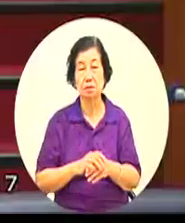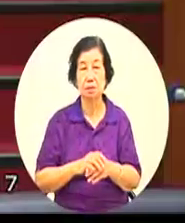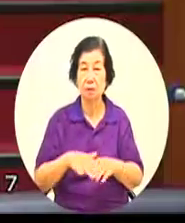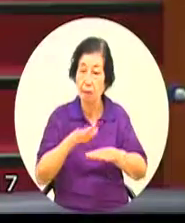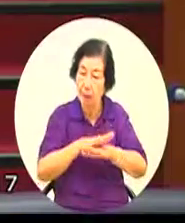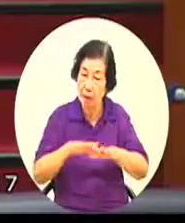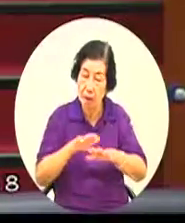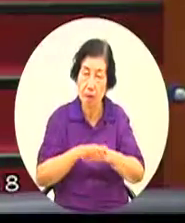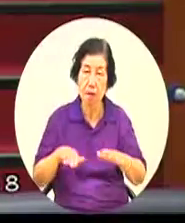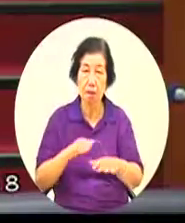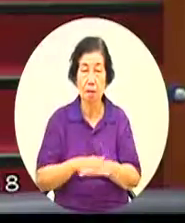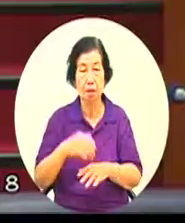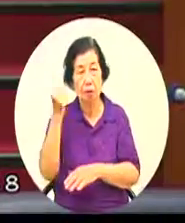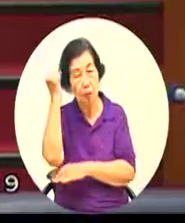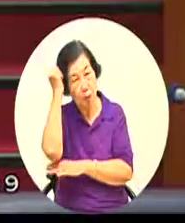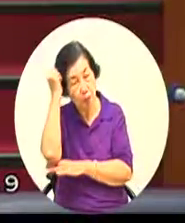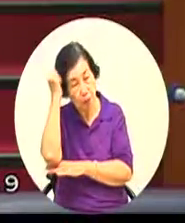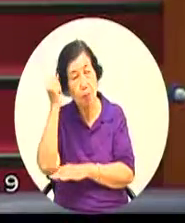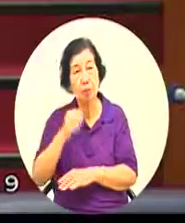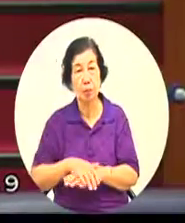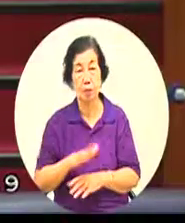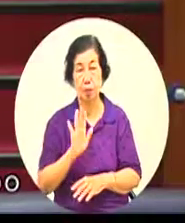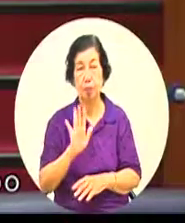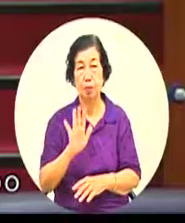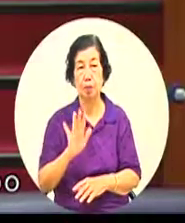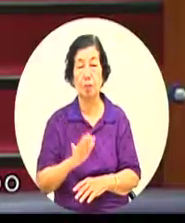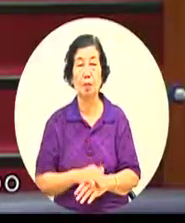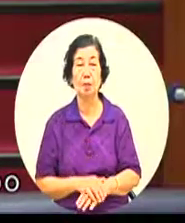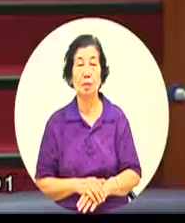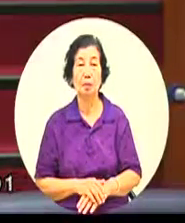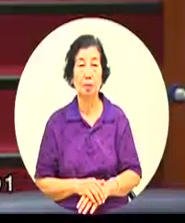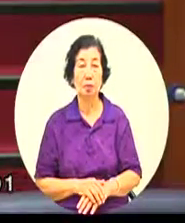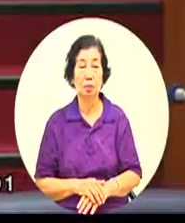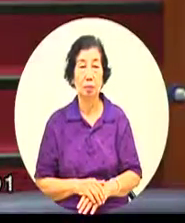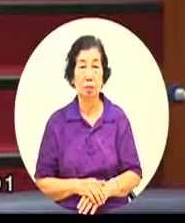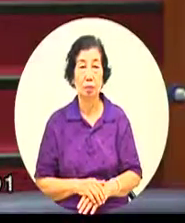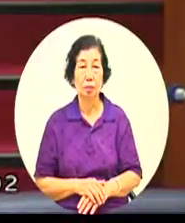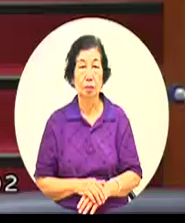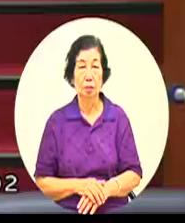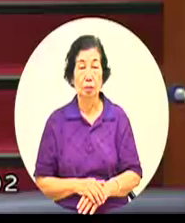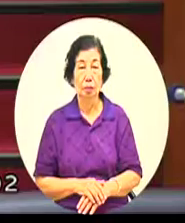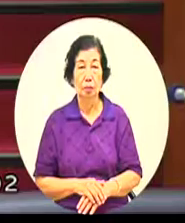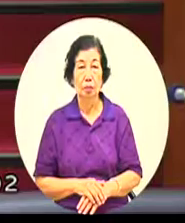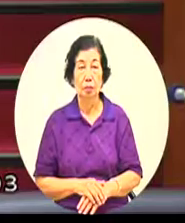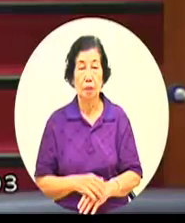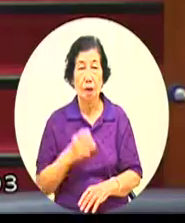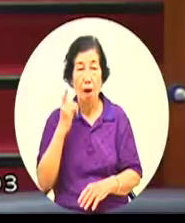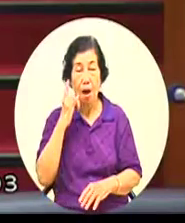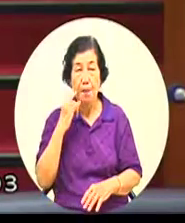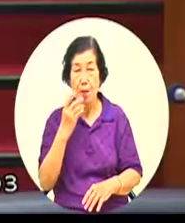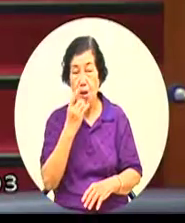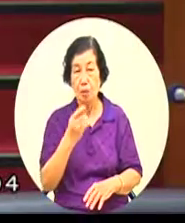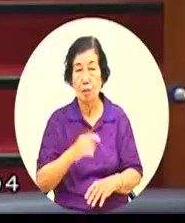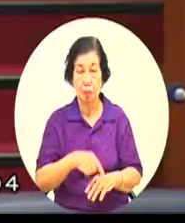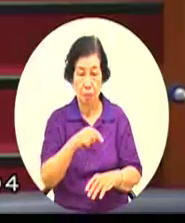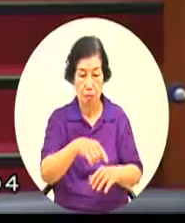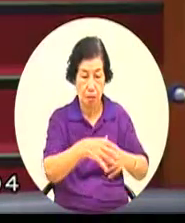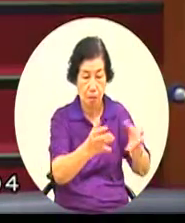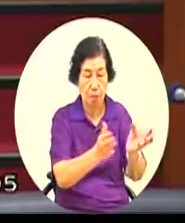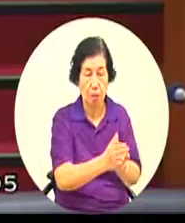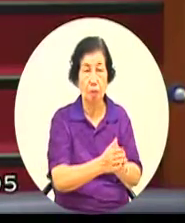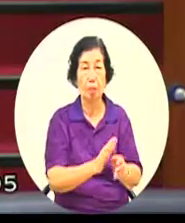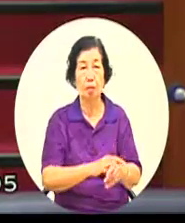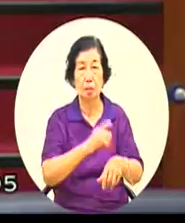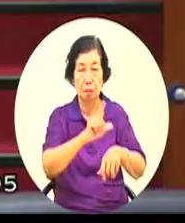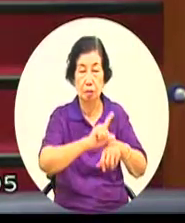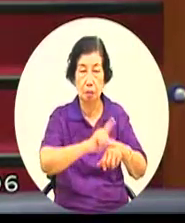的这个位置了哈。那我刚才提到就是母语的课程这个部分哈，因为我